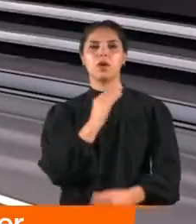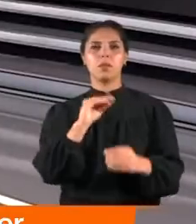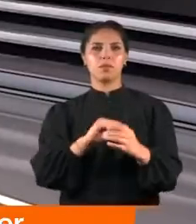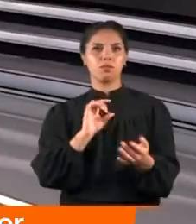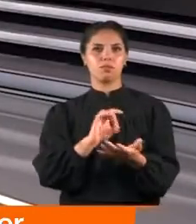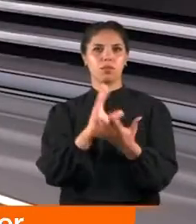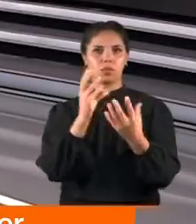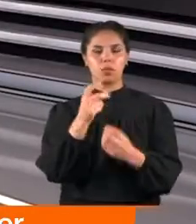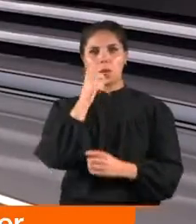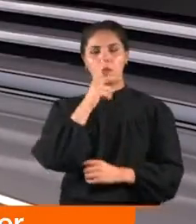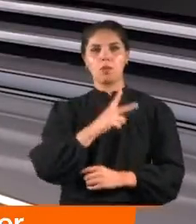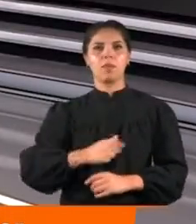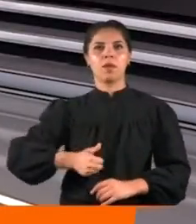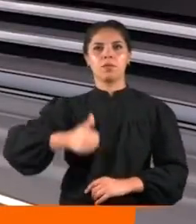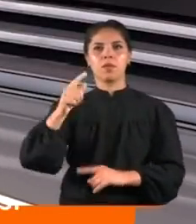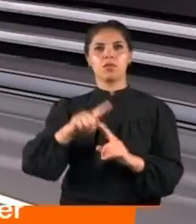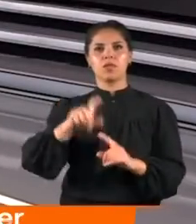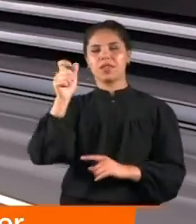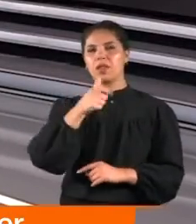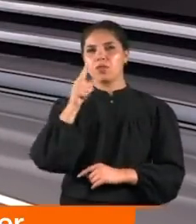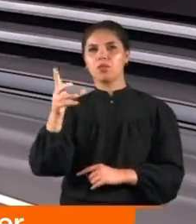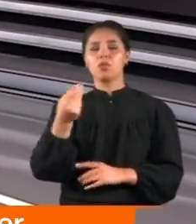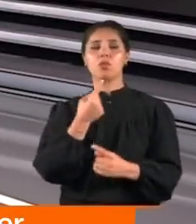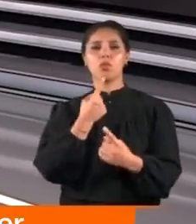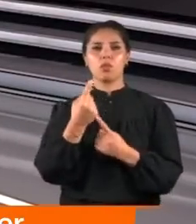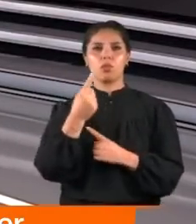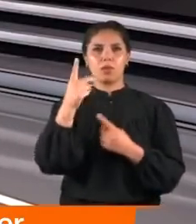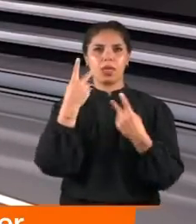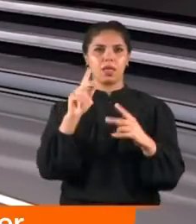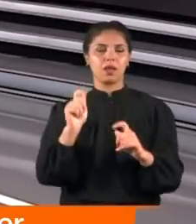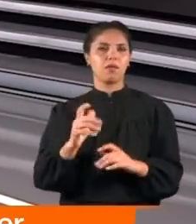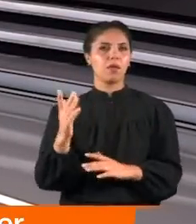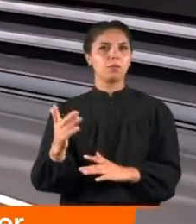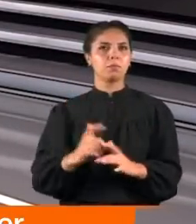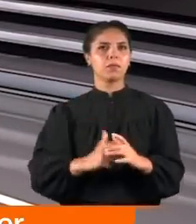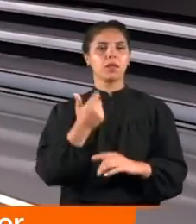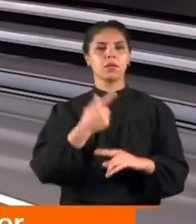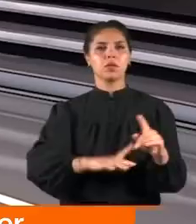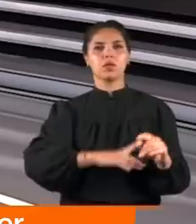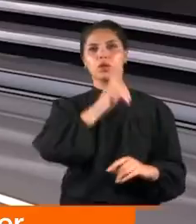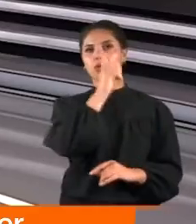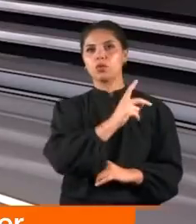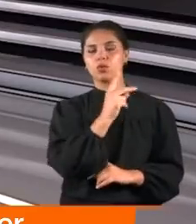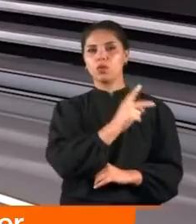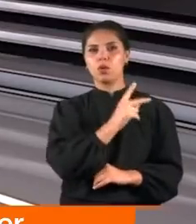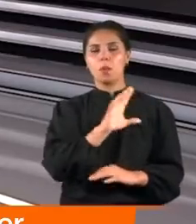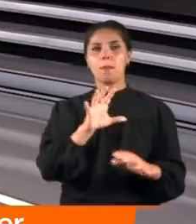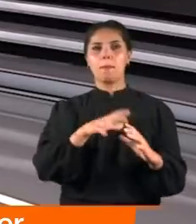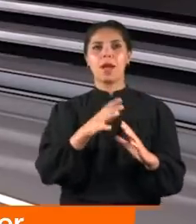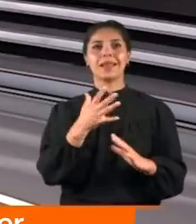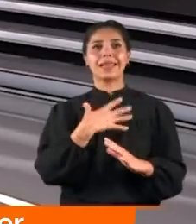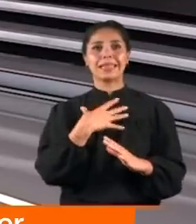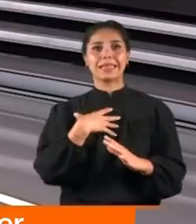CHP'den ihraç edilen Bolu Belediye Başkanı Tanju Özcan çok konuşulacak bir itirafla gündemde. Genel Başkan Kemal Kılıçdaroğlu'nun partiyi